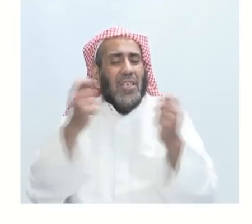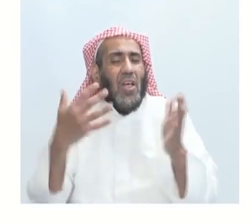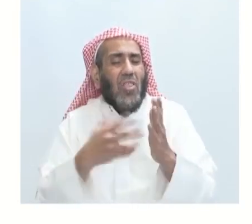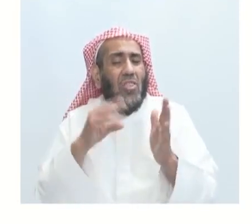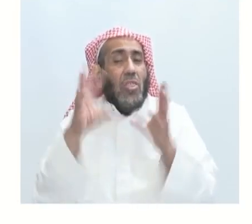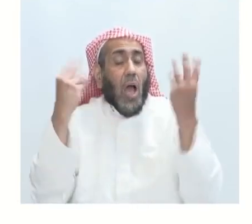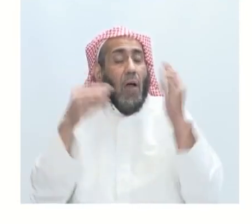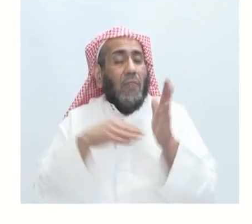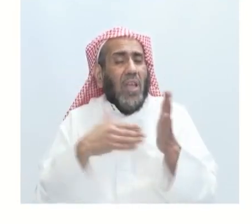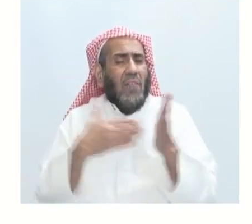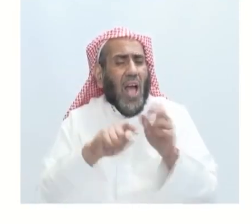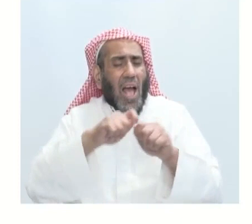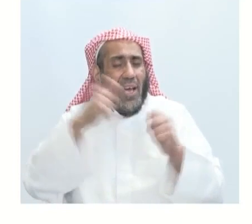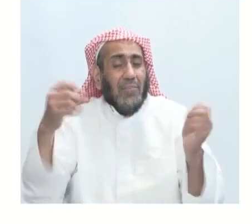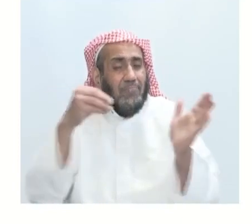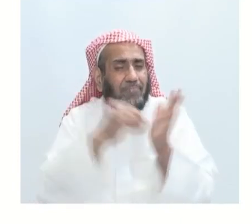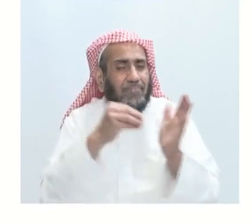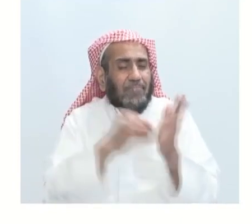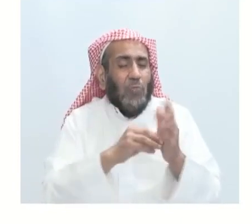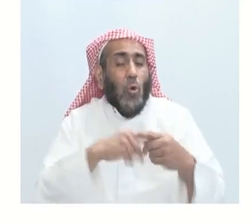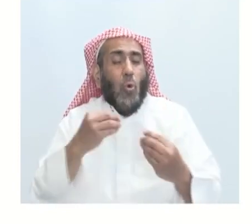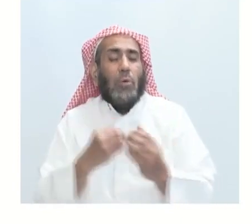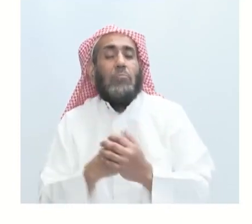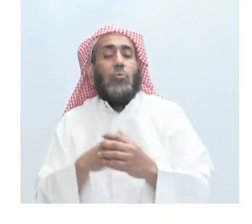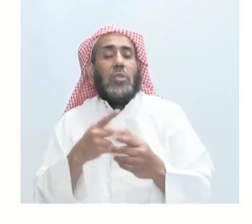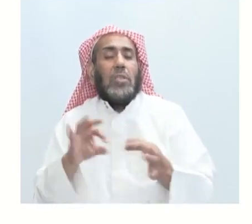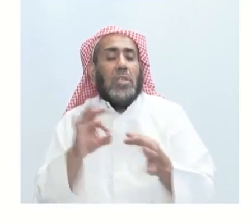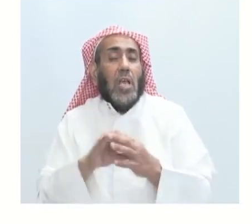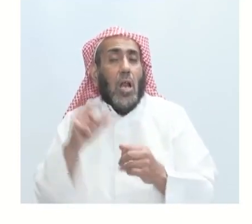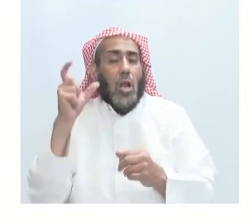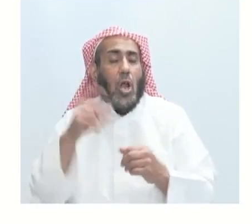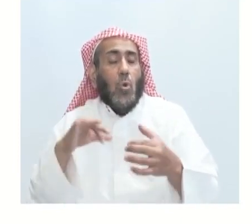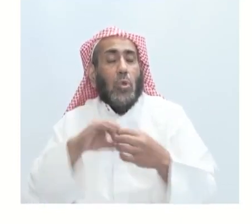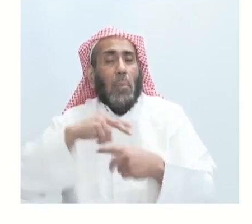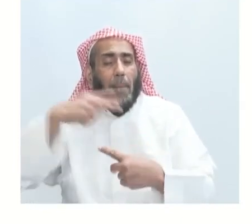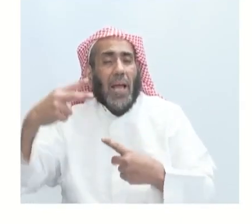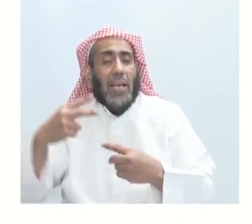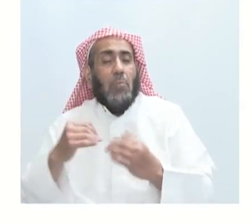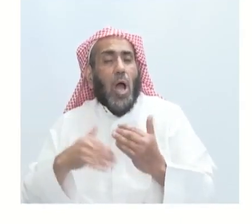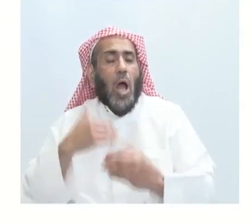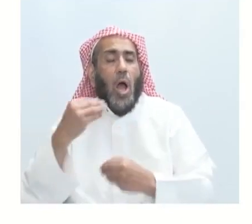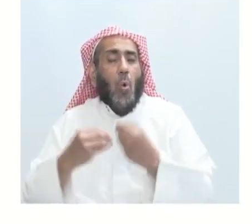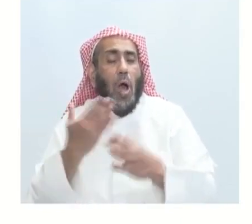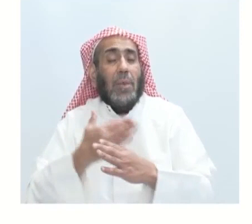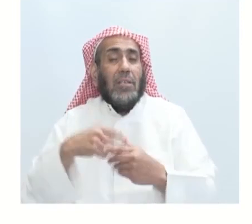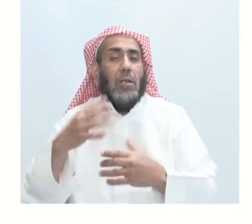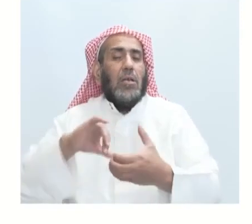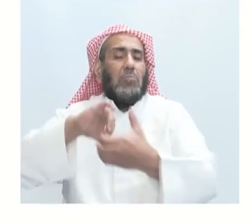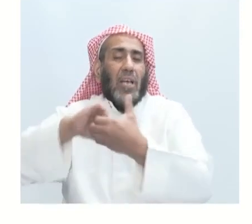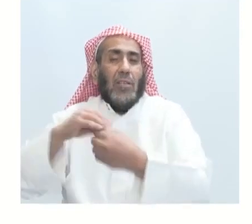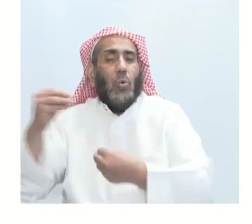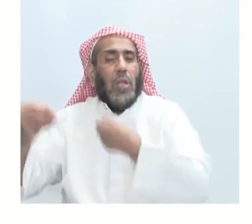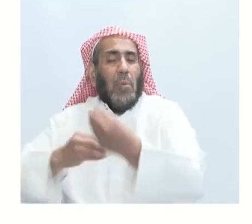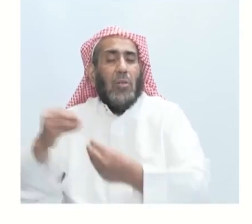الادبيه وانفتاحها و في في في ذلك وايضا اتصال ادباء بغيرهم هذا من اوامل الازدهار بم اتصال مباشر بالصداقات وتبادل